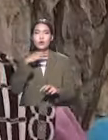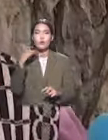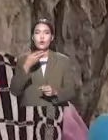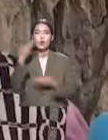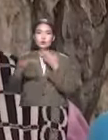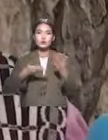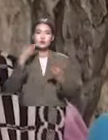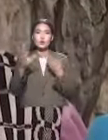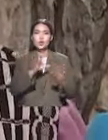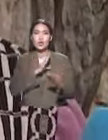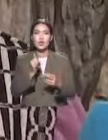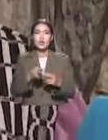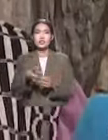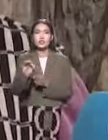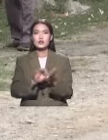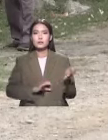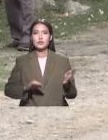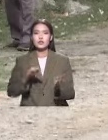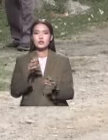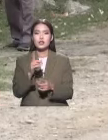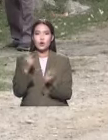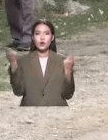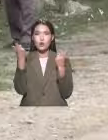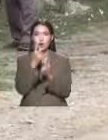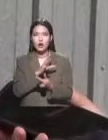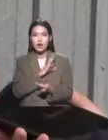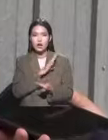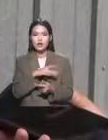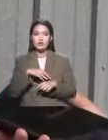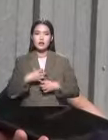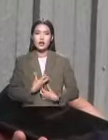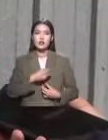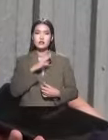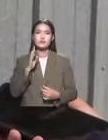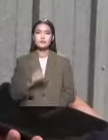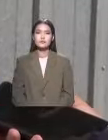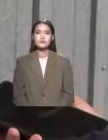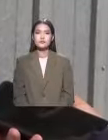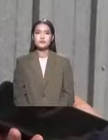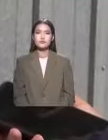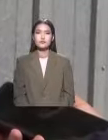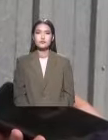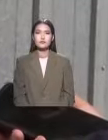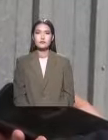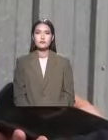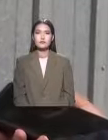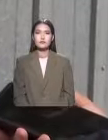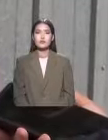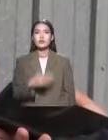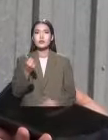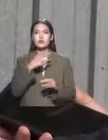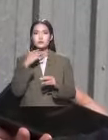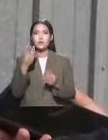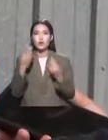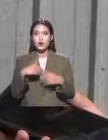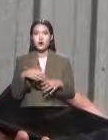сәбидің сөзін күтуші бірден түсіне қойған жоқ дейді қайғыдан қан жұтқан ана. Өздерінің айту бойынша канализация жабық болған дейді, бірақ ол